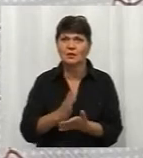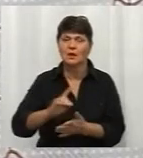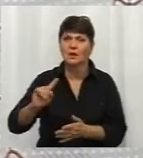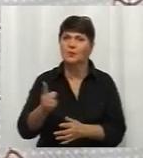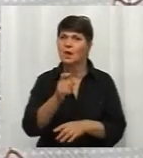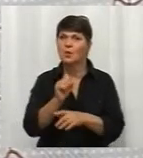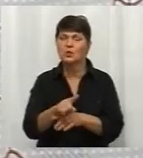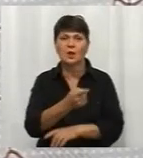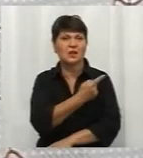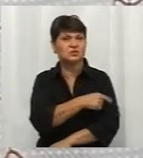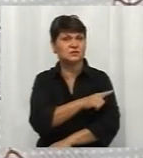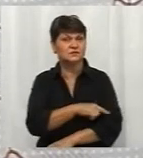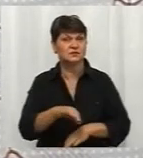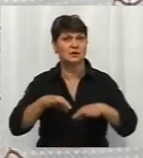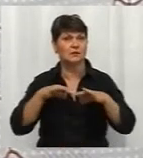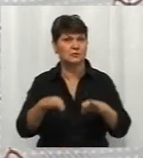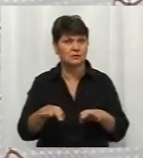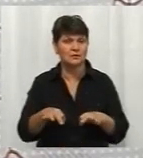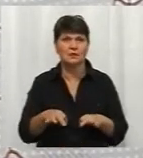пріоритетом швидка допомога, це також є